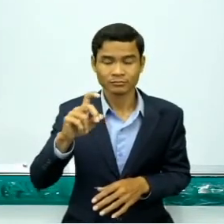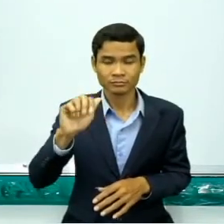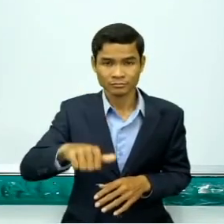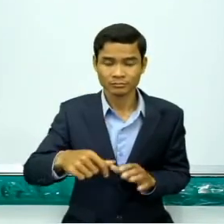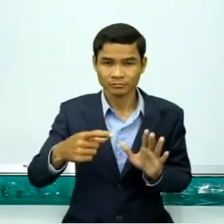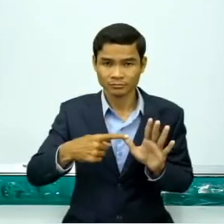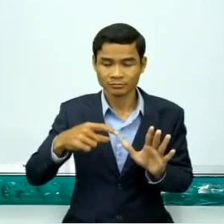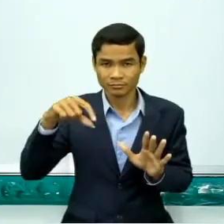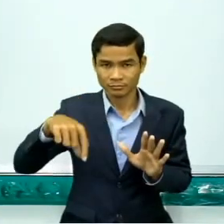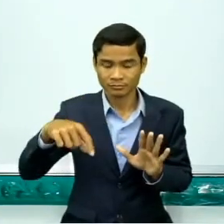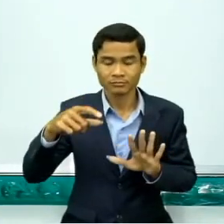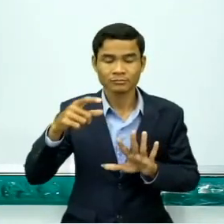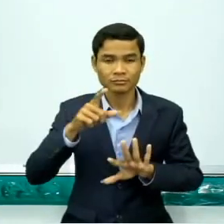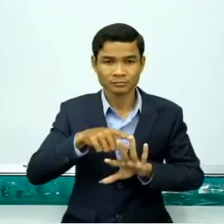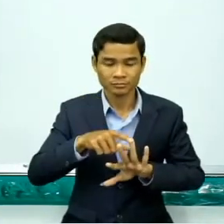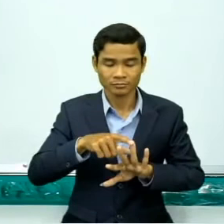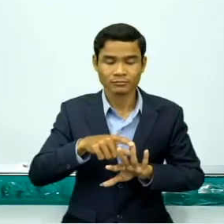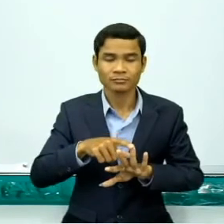Có bần tọ.